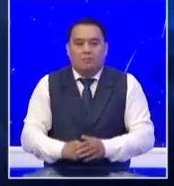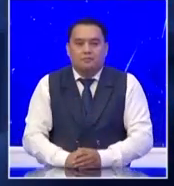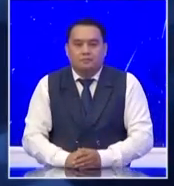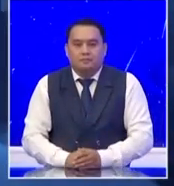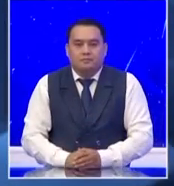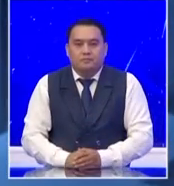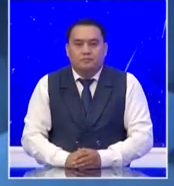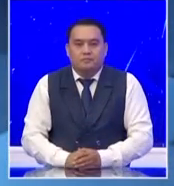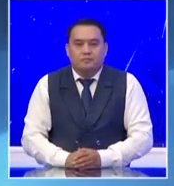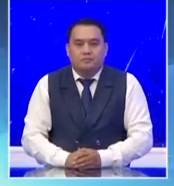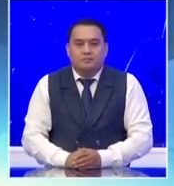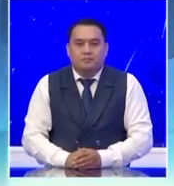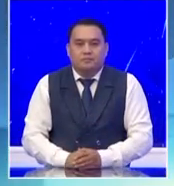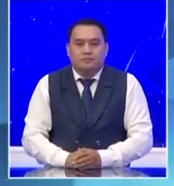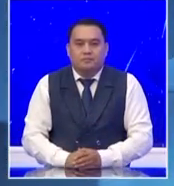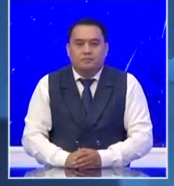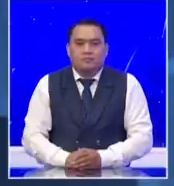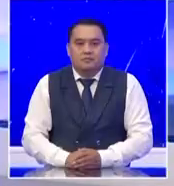Цой, Серик Базухан, телеканал ЖТСУ.